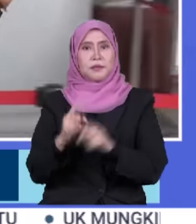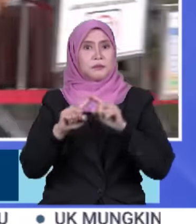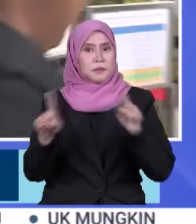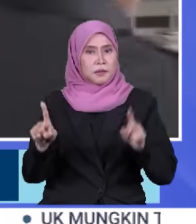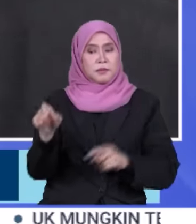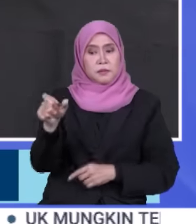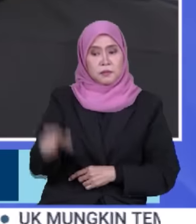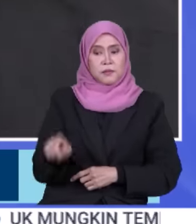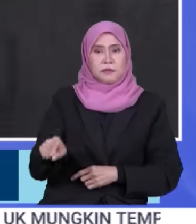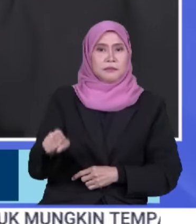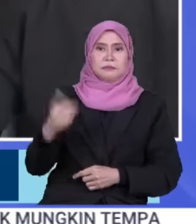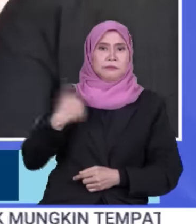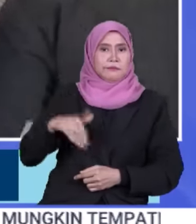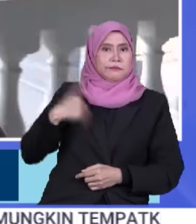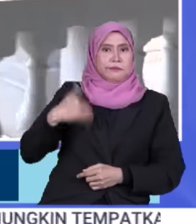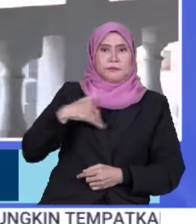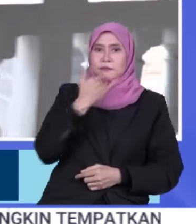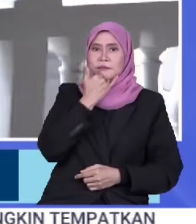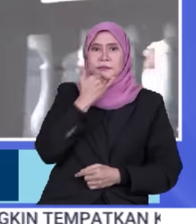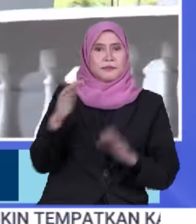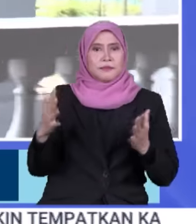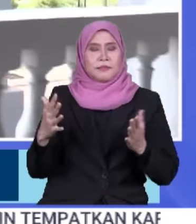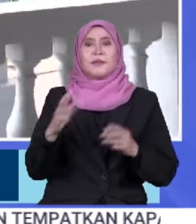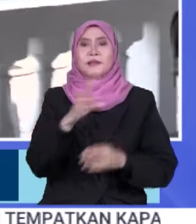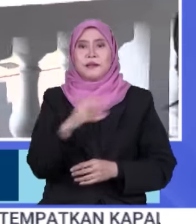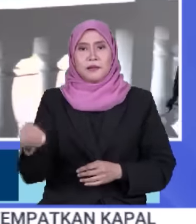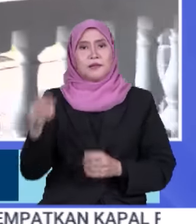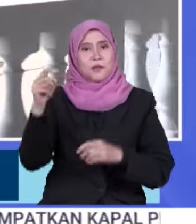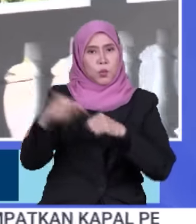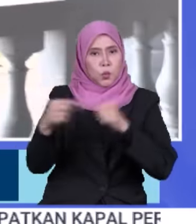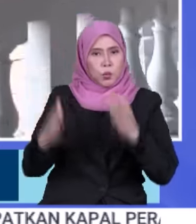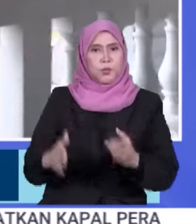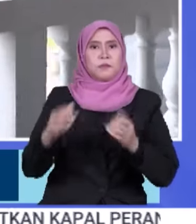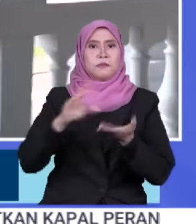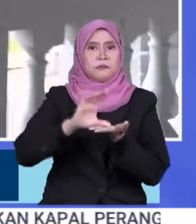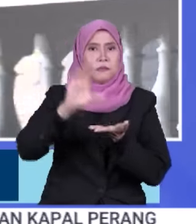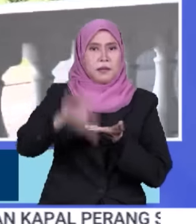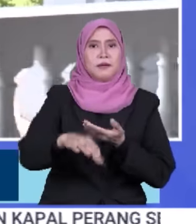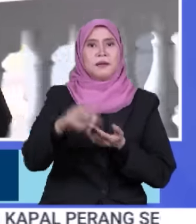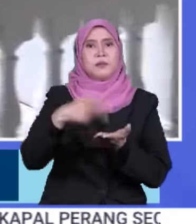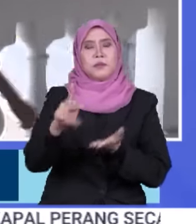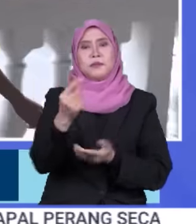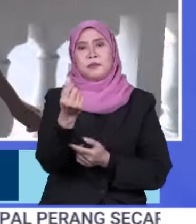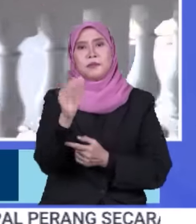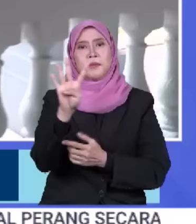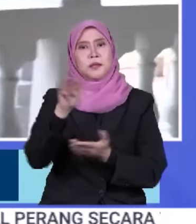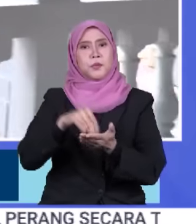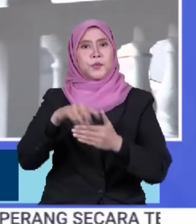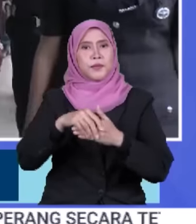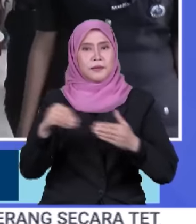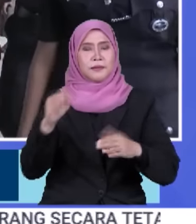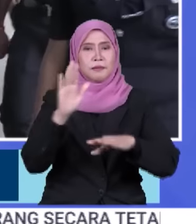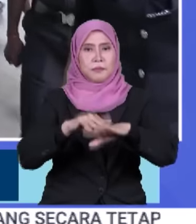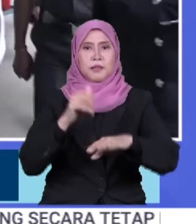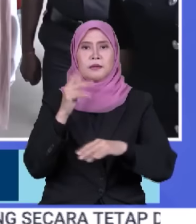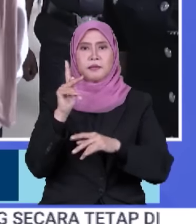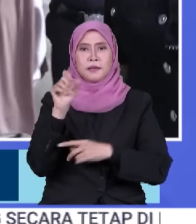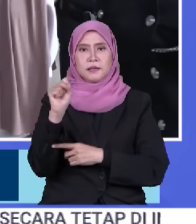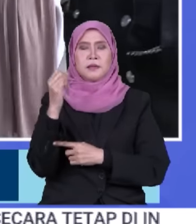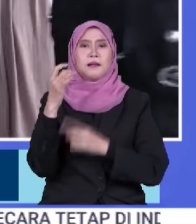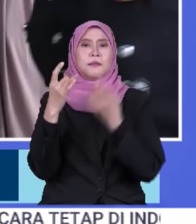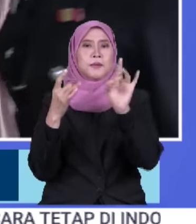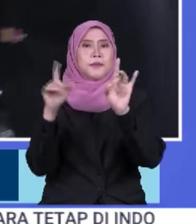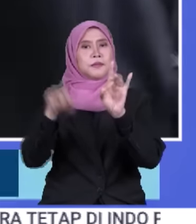bagaimanapun mengaku tidak bersalah. Tertuduh dibenar diikat jamin RM4,000. Sebutan semula kes 18 Mei